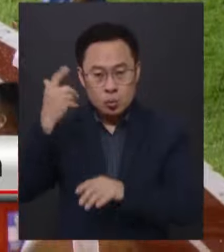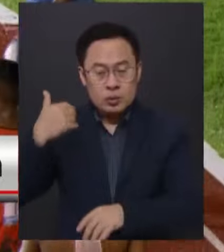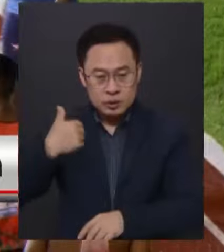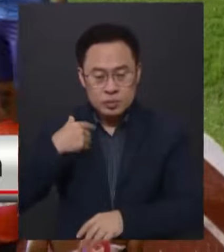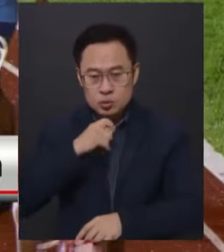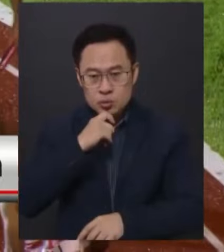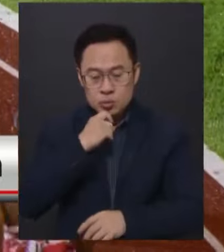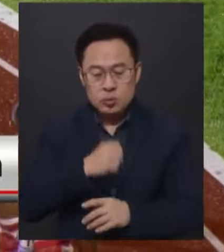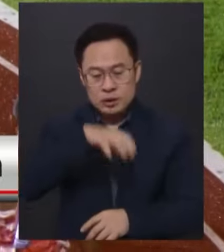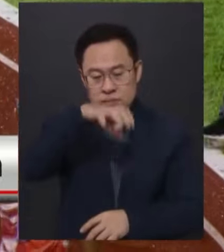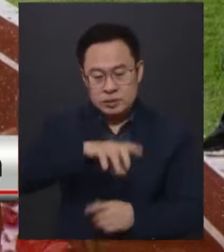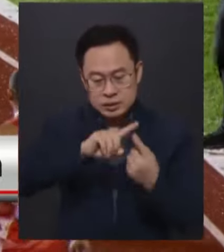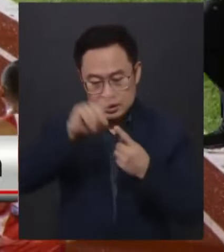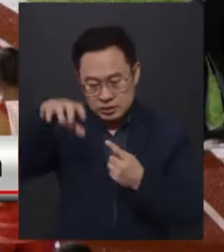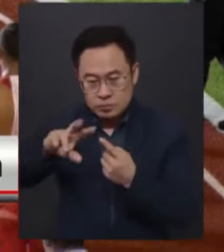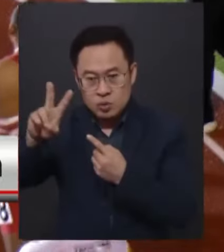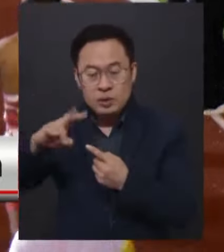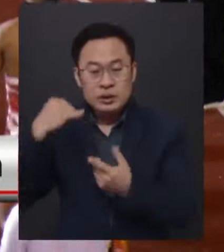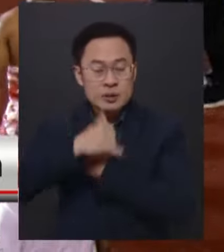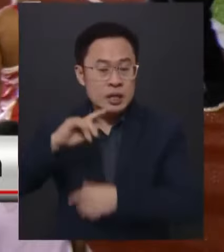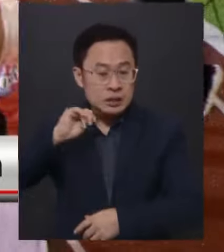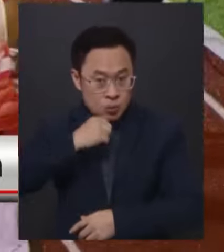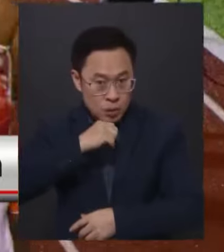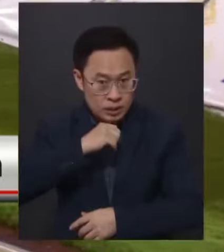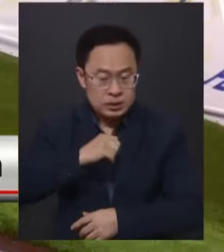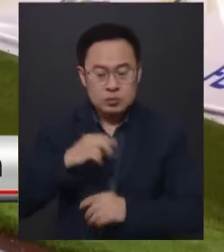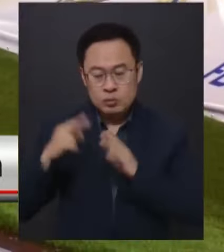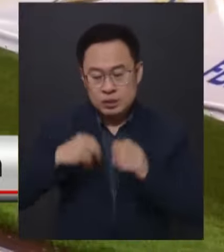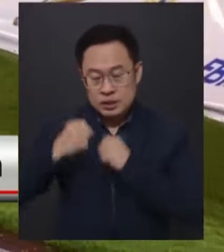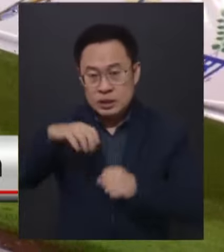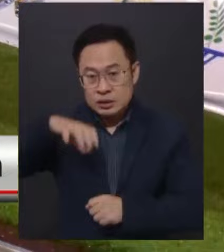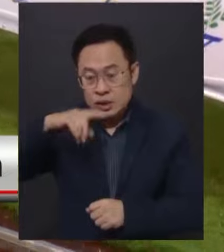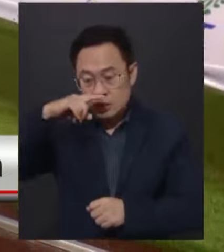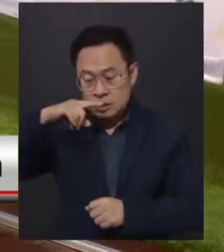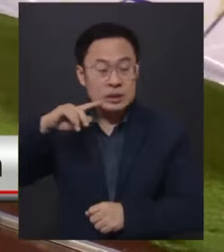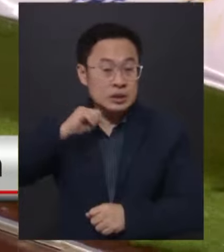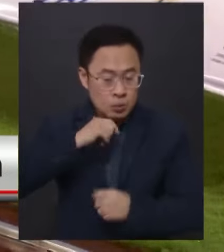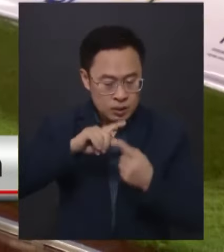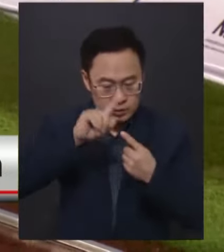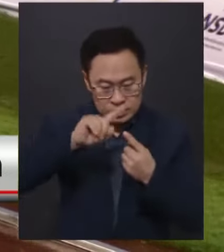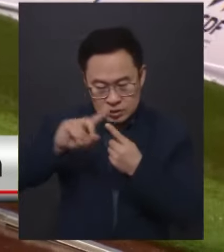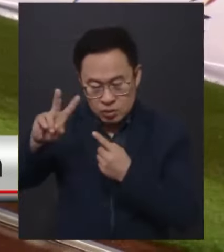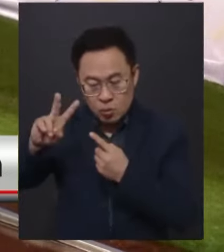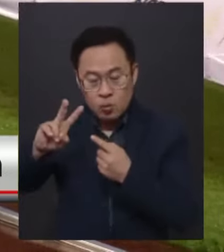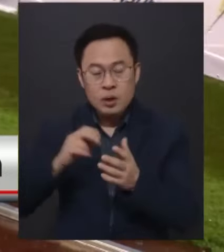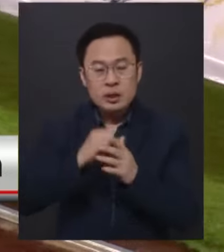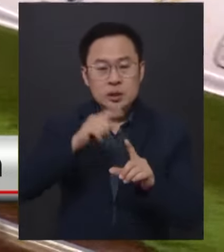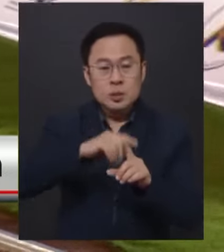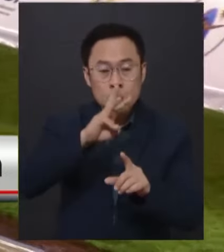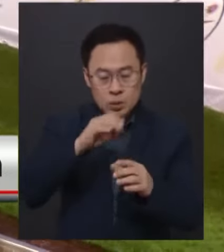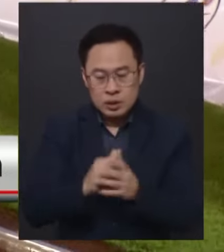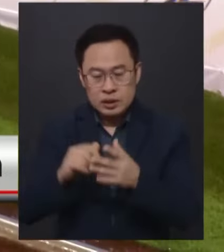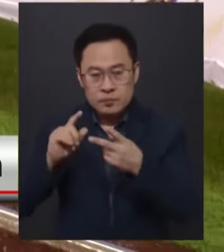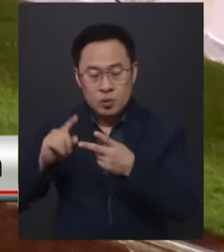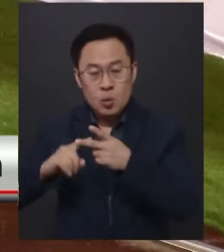ขันอีก 2รายการก็คือรายการไทป Openที่ไต้หวันนะครับในช่วงต้นเดือนหน้าวันที่ 1กับวันที่ 2มิถุนายนนะครับแล้วก็ศึกไยน